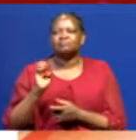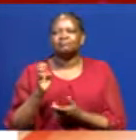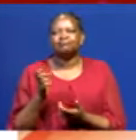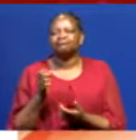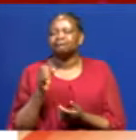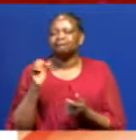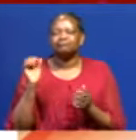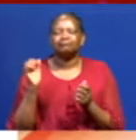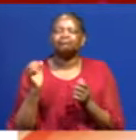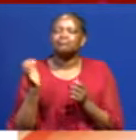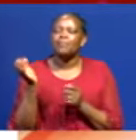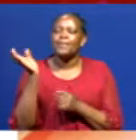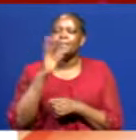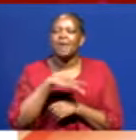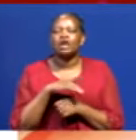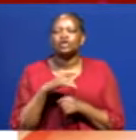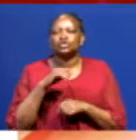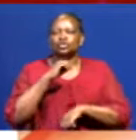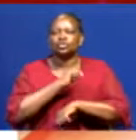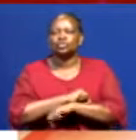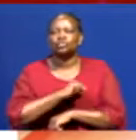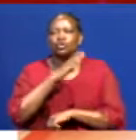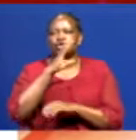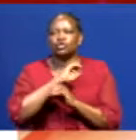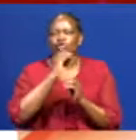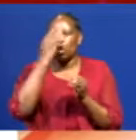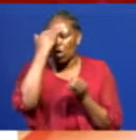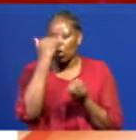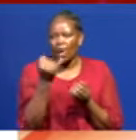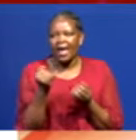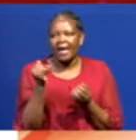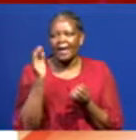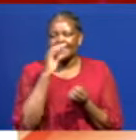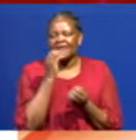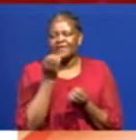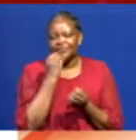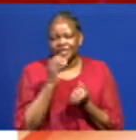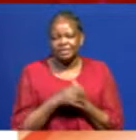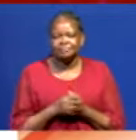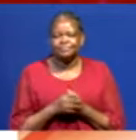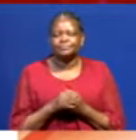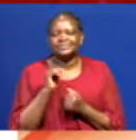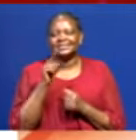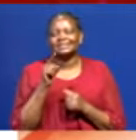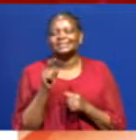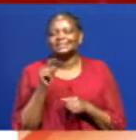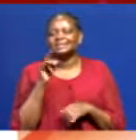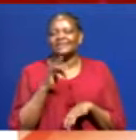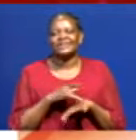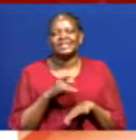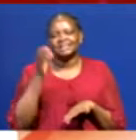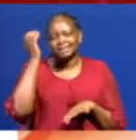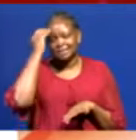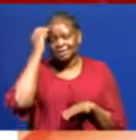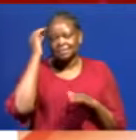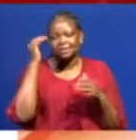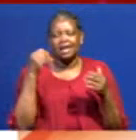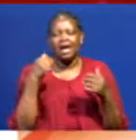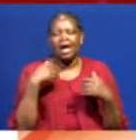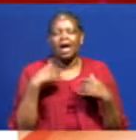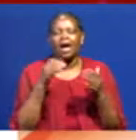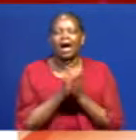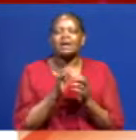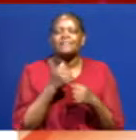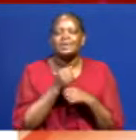hawarudi shuleni nyakati za alasiri kutokana na ukosefu wa chakula. Hali hiyo imeathiri masomo na kusababisha walimu